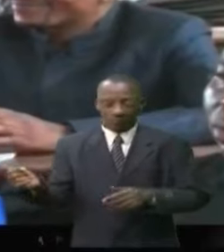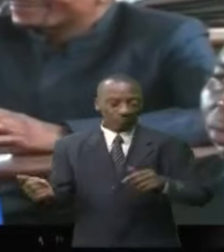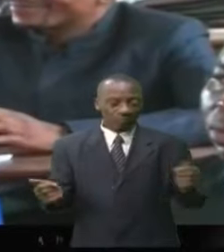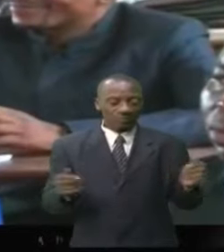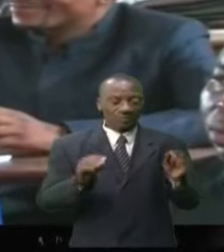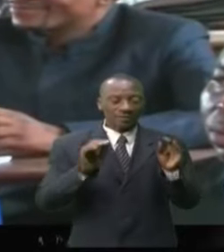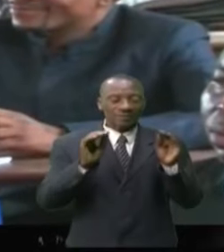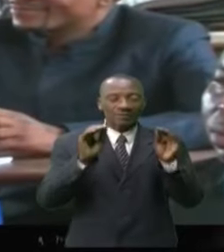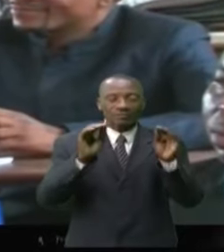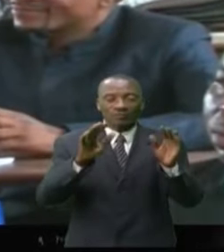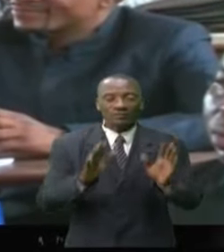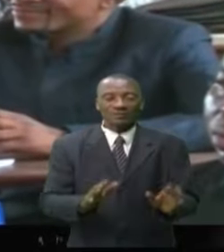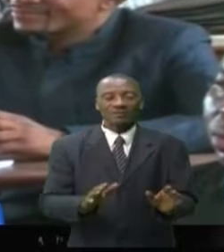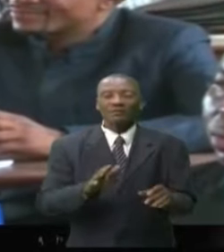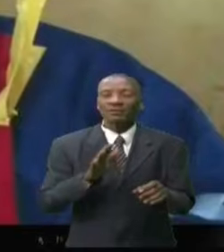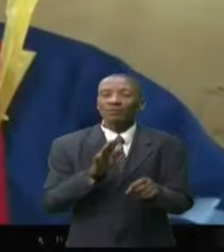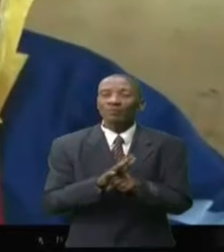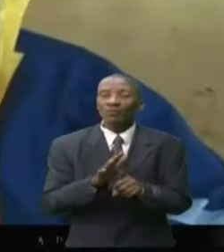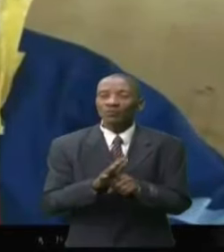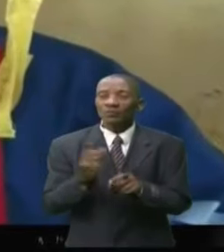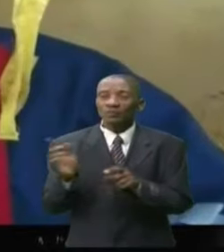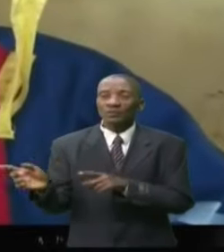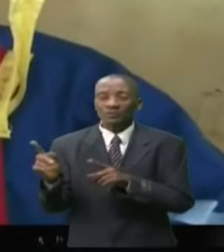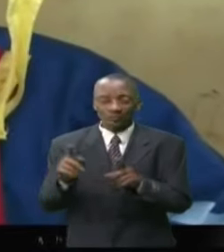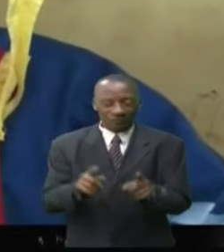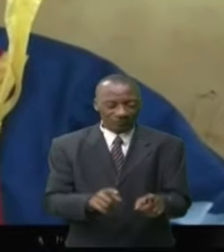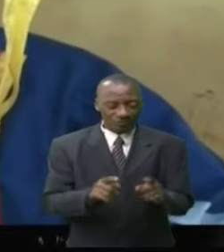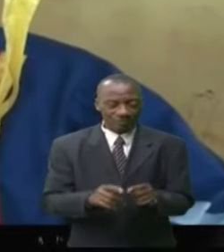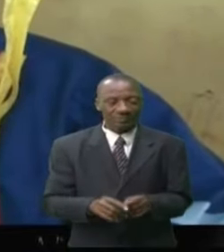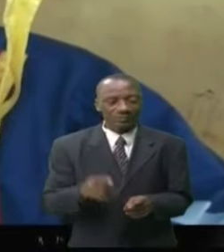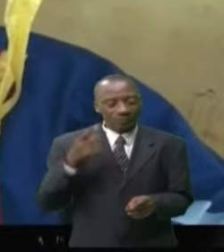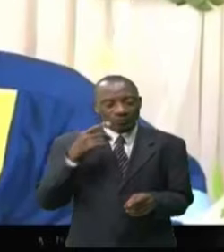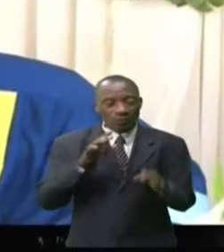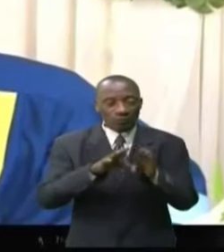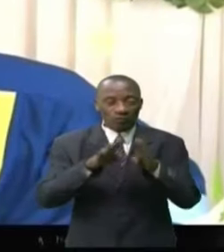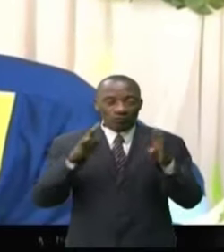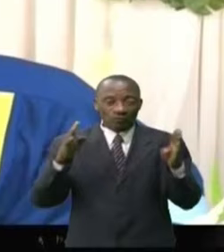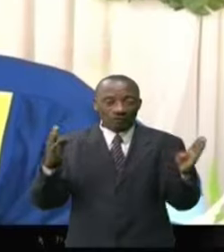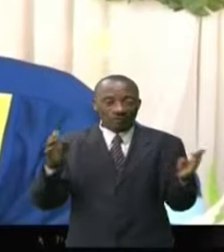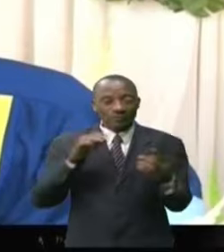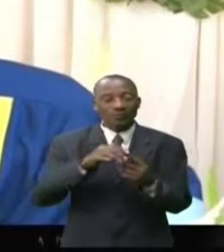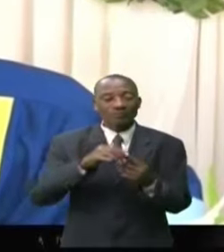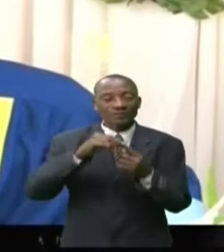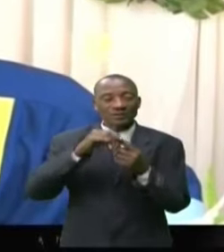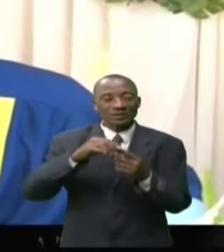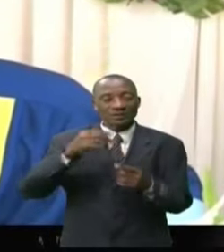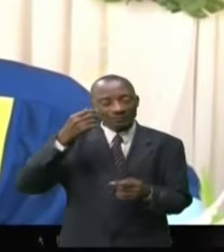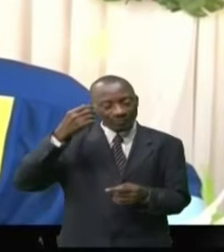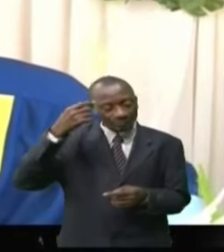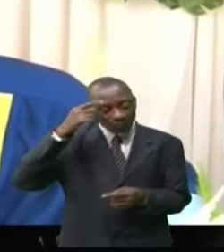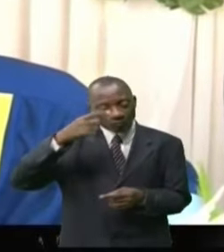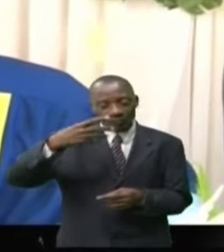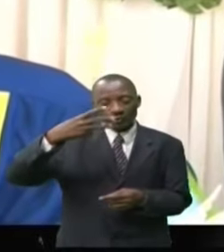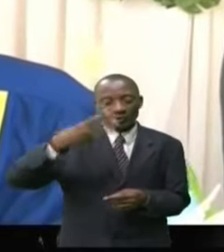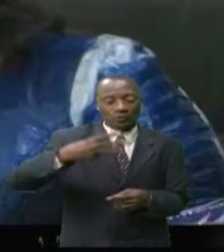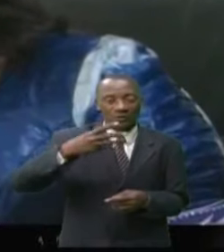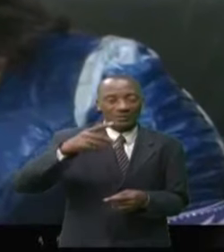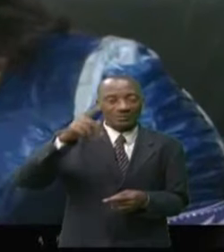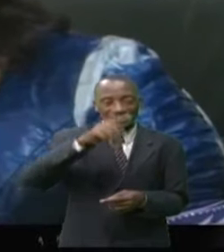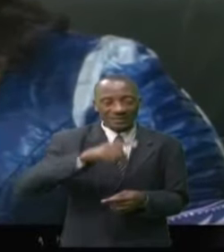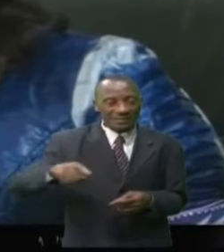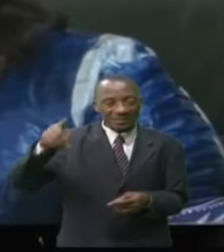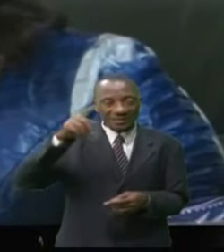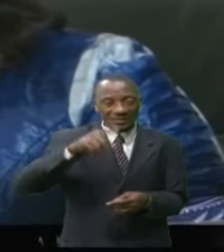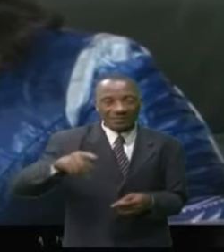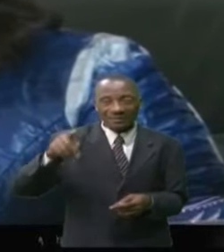chargé de former de cadres de haut niveau en enseignement et apprentissage de disciplines scolaire